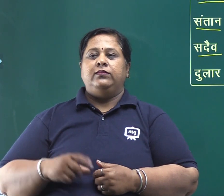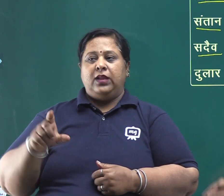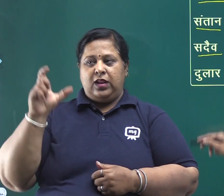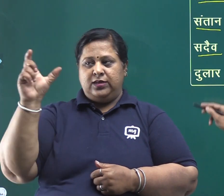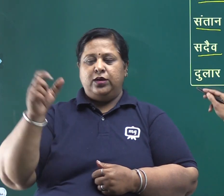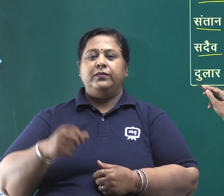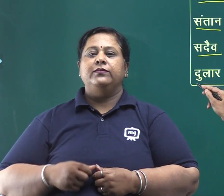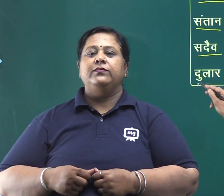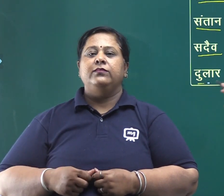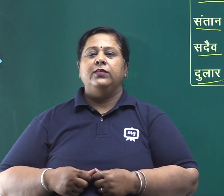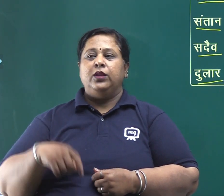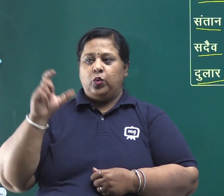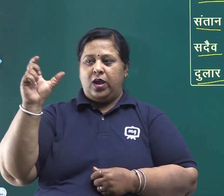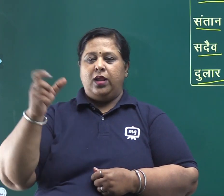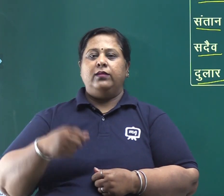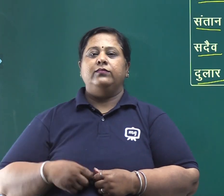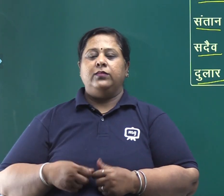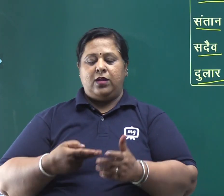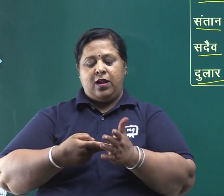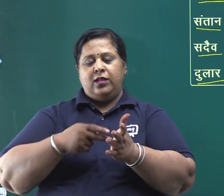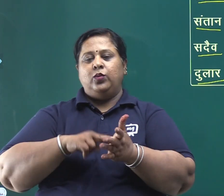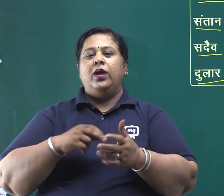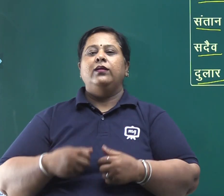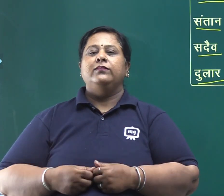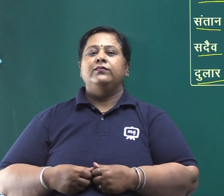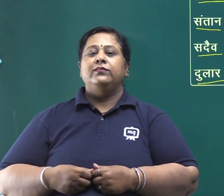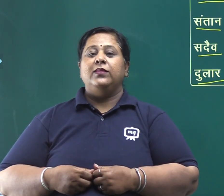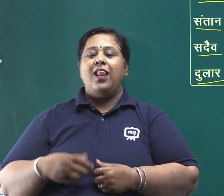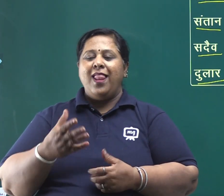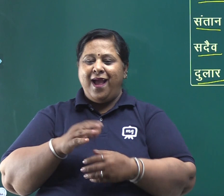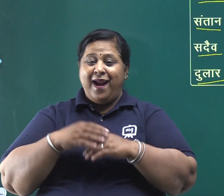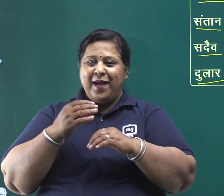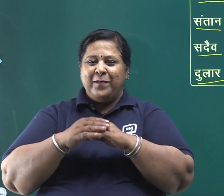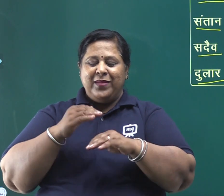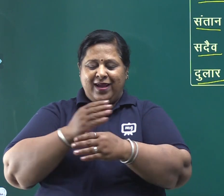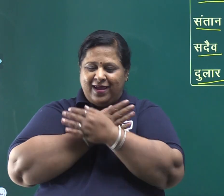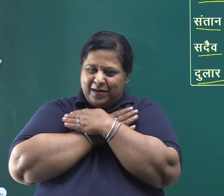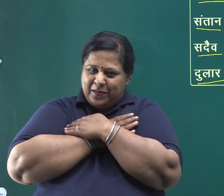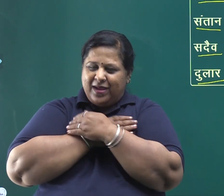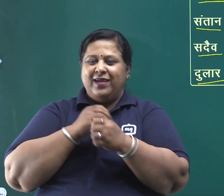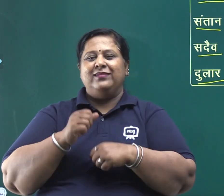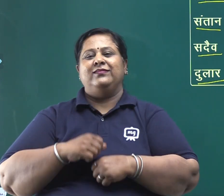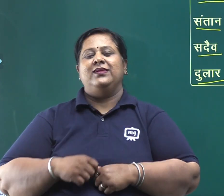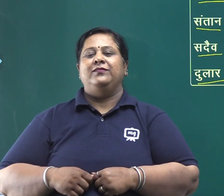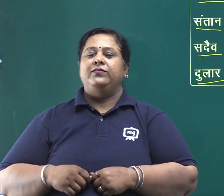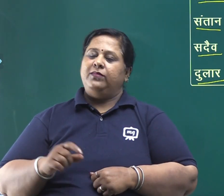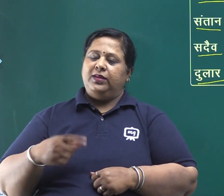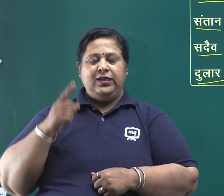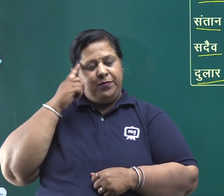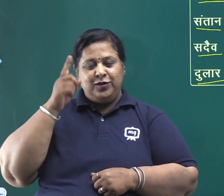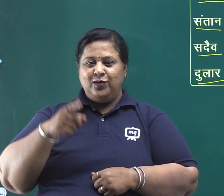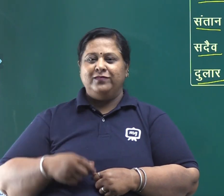अगला शब्द दुलार, अर्थ होगा लाड स्नेह। ठीक है